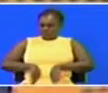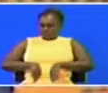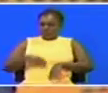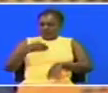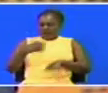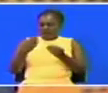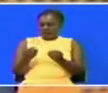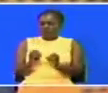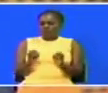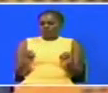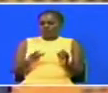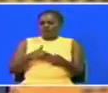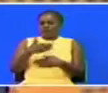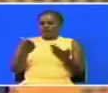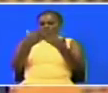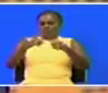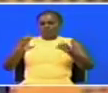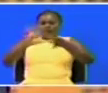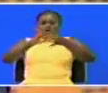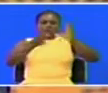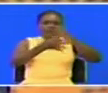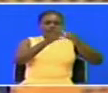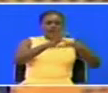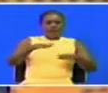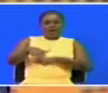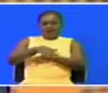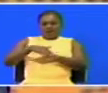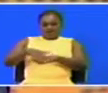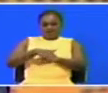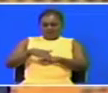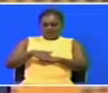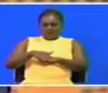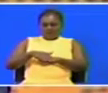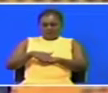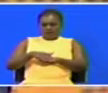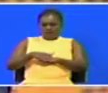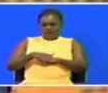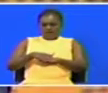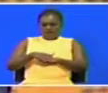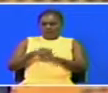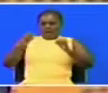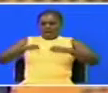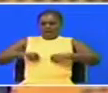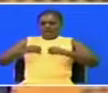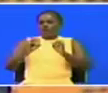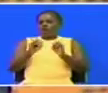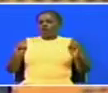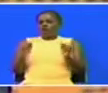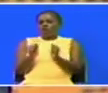kamili baada ya rais wa kamati ya Olimpiki barani Afrika Lasagna Palemfo kutowiana na wajumbe.